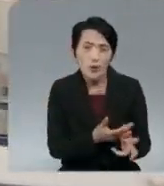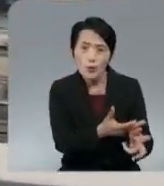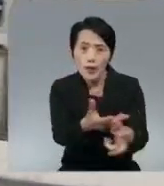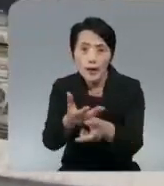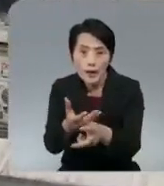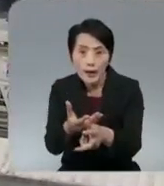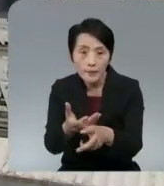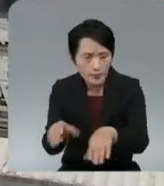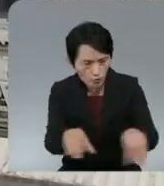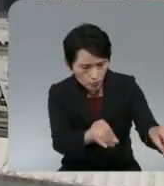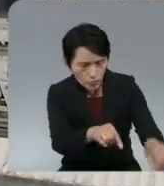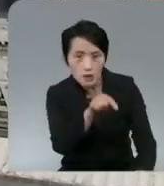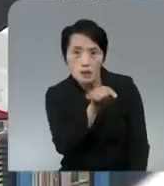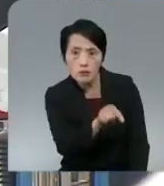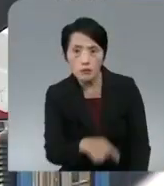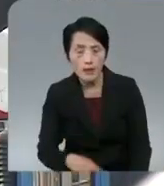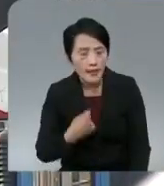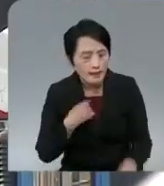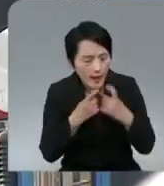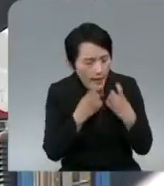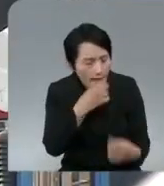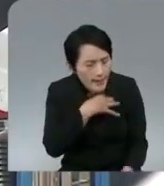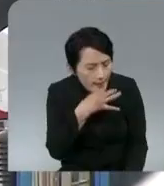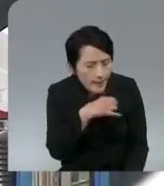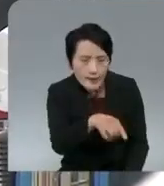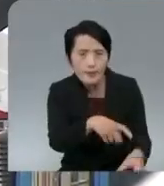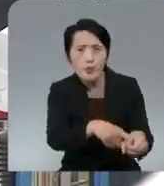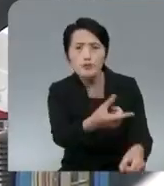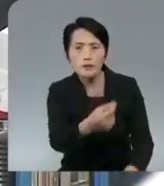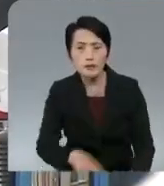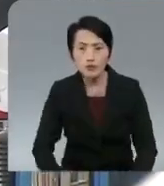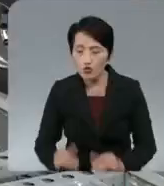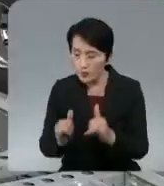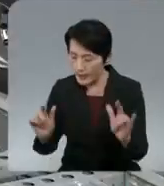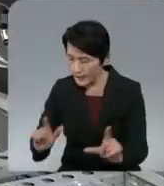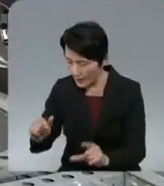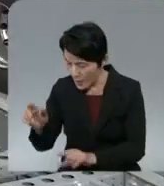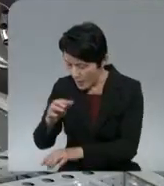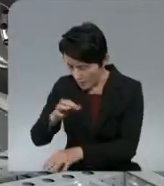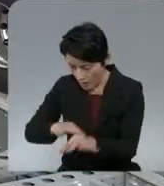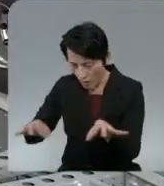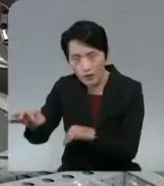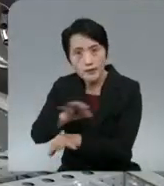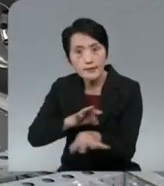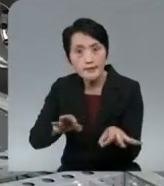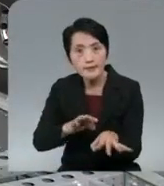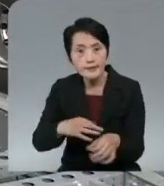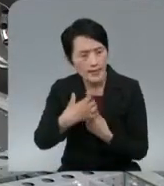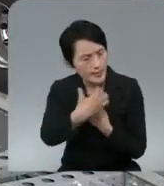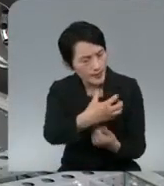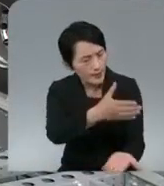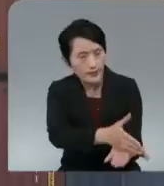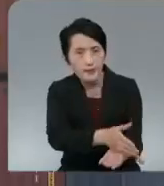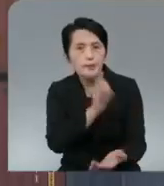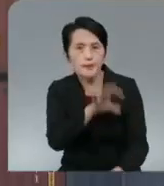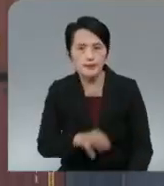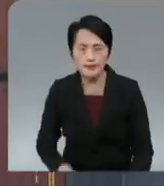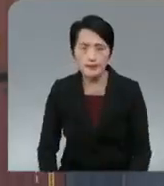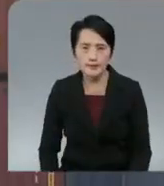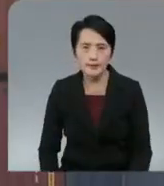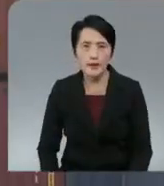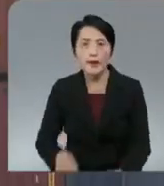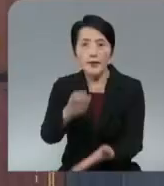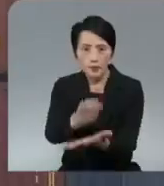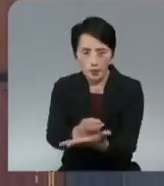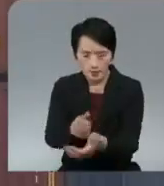justifiée, ils seront passibles d'une sanction. Au cours de la réunion avec ses ministres, Yoon Suk-yeol a exhorté tous